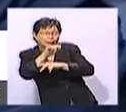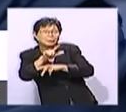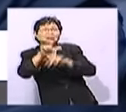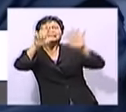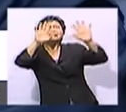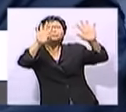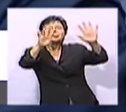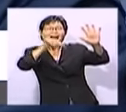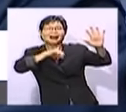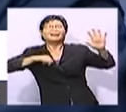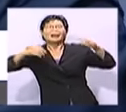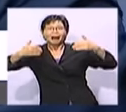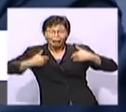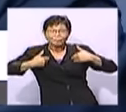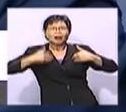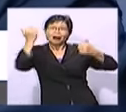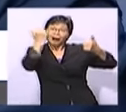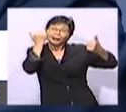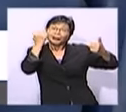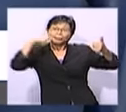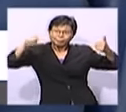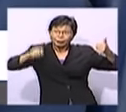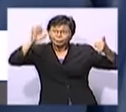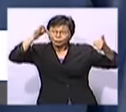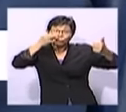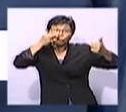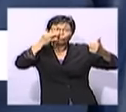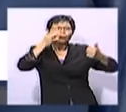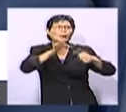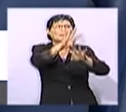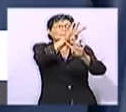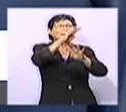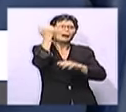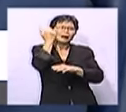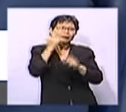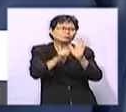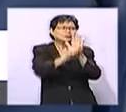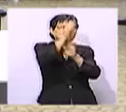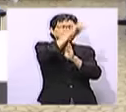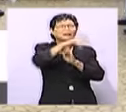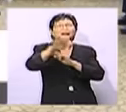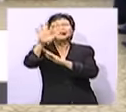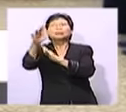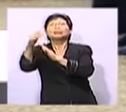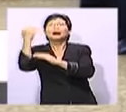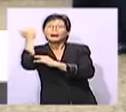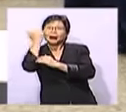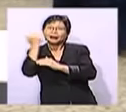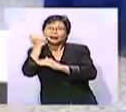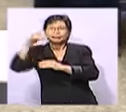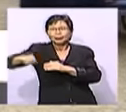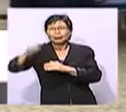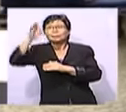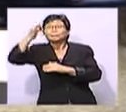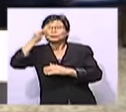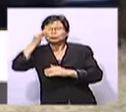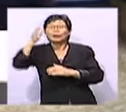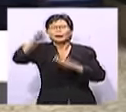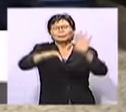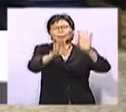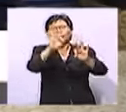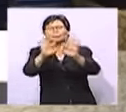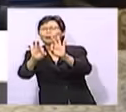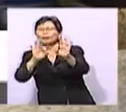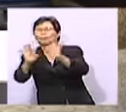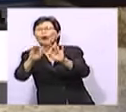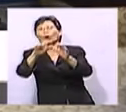ahli yang terdiri daripada Hakim Mahkamah Persekutuan, iaitu 4 hakim tertinggi dan 5 lagi Hakim Mahkamah Persekutuan akan dipilih